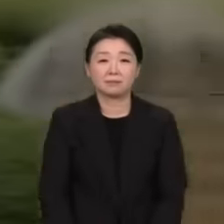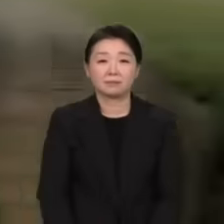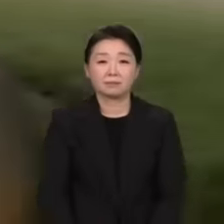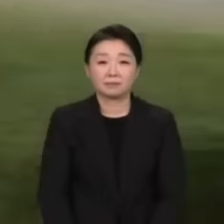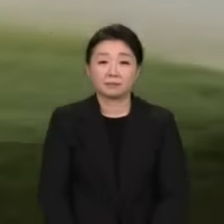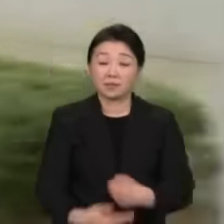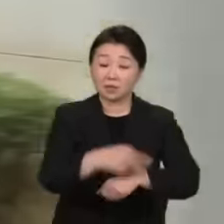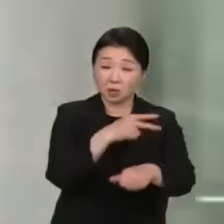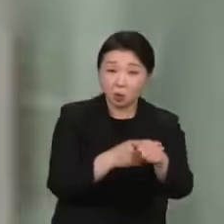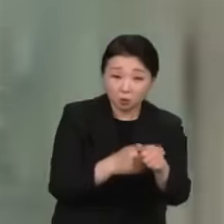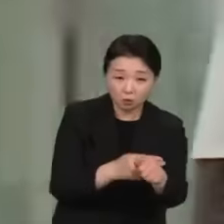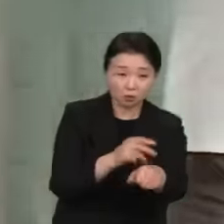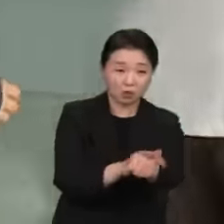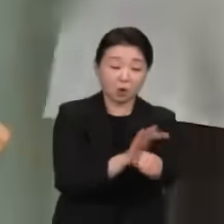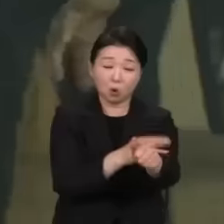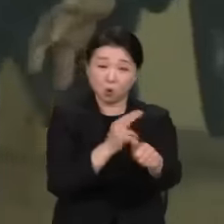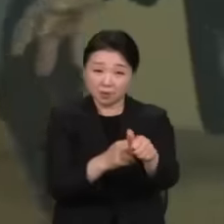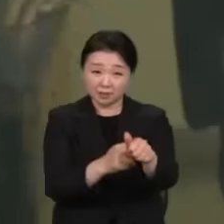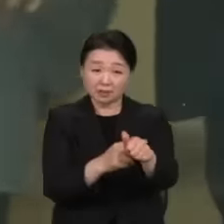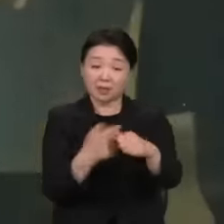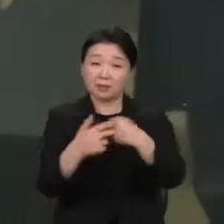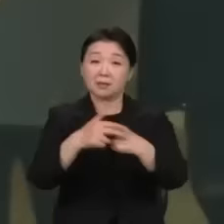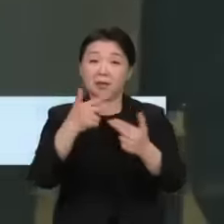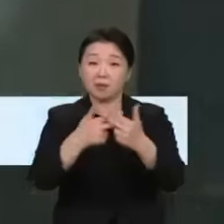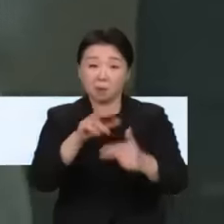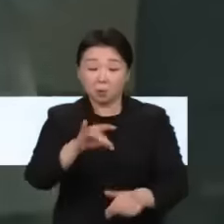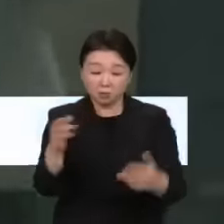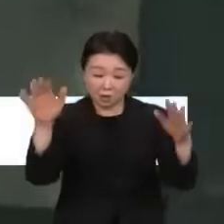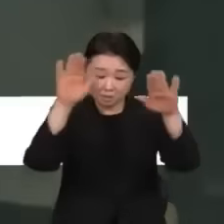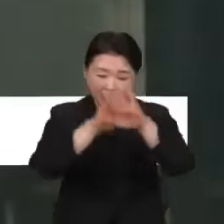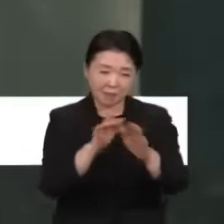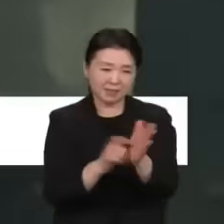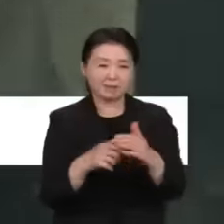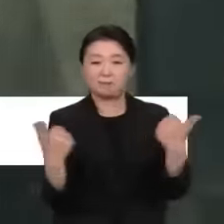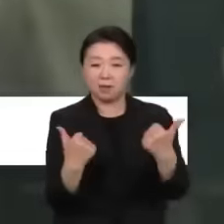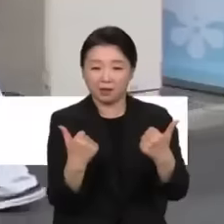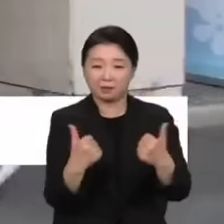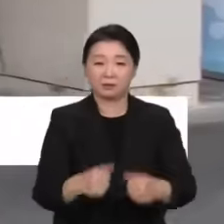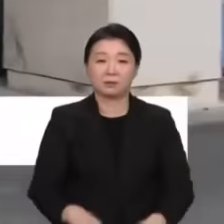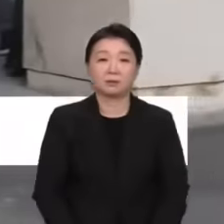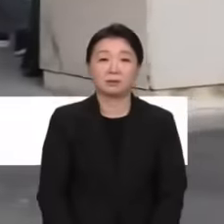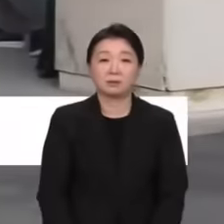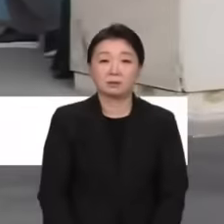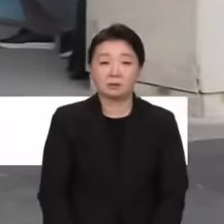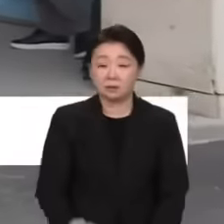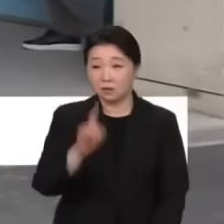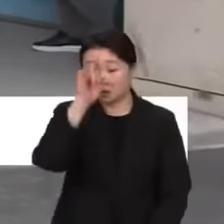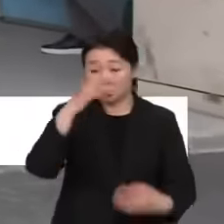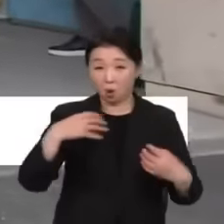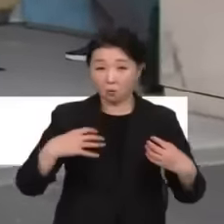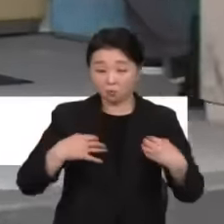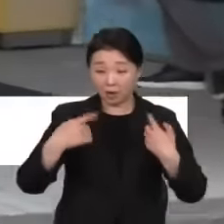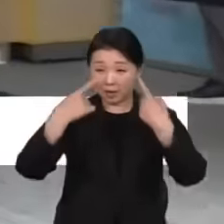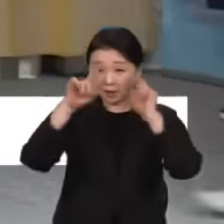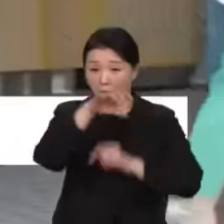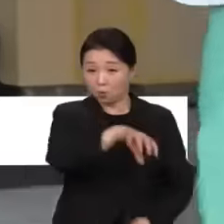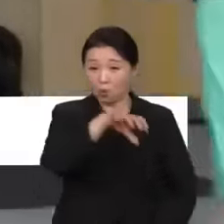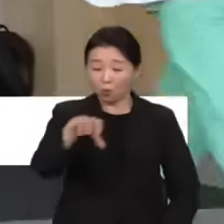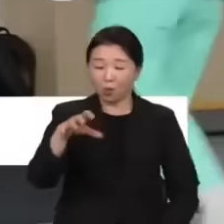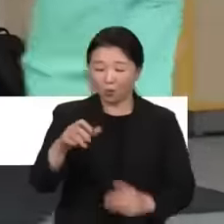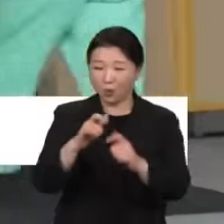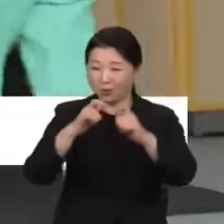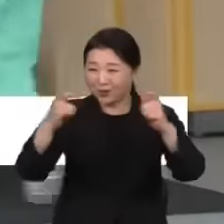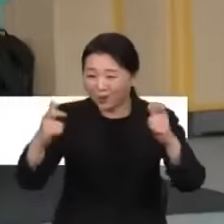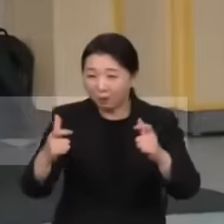의대 교수와 전공의 의사협회는 오늘 저녁 처음으로 긴급 회의를 열기로 했습니다. 정부가 대학별 정원 배정을 공식